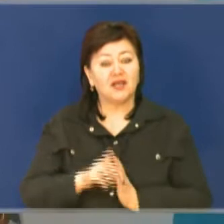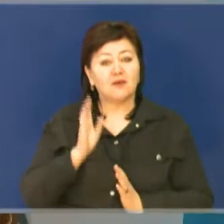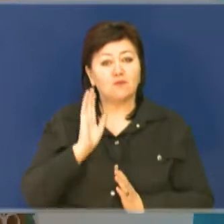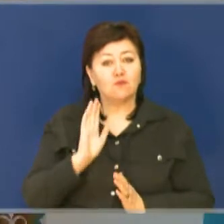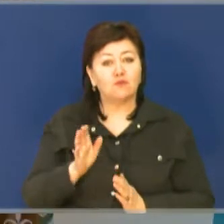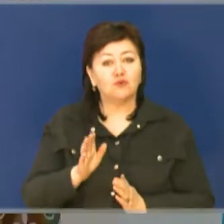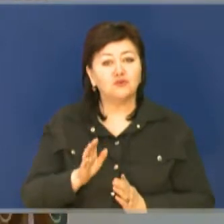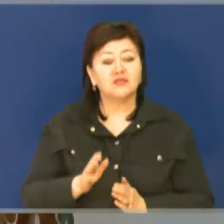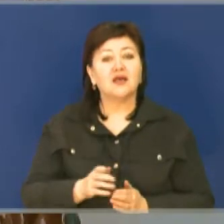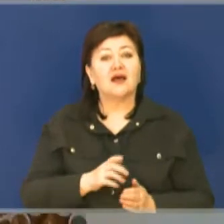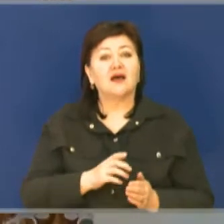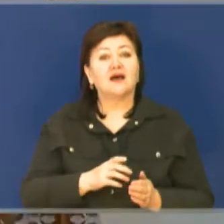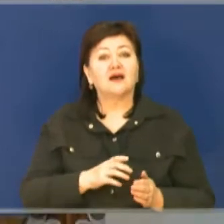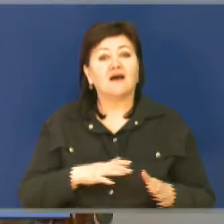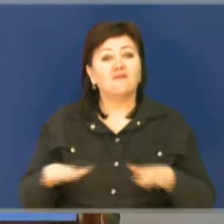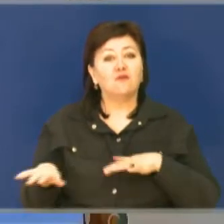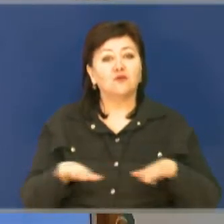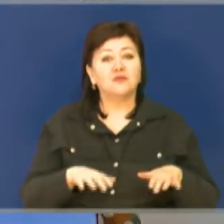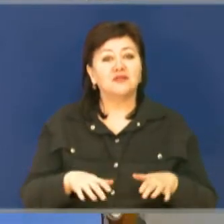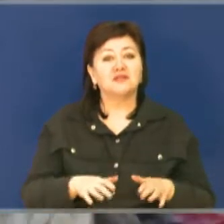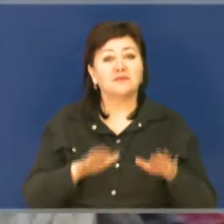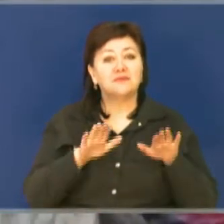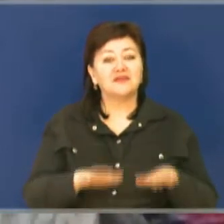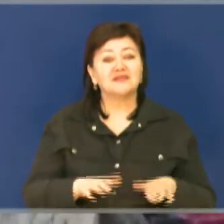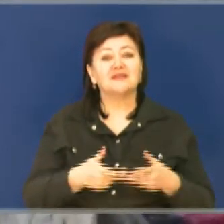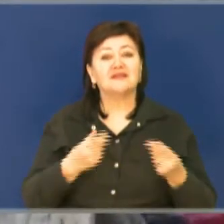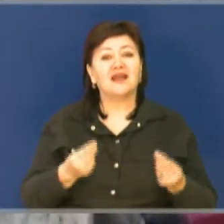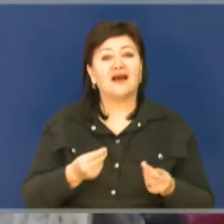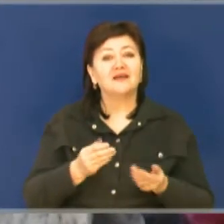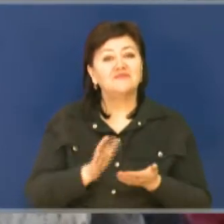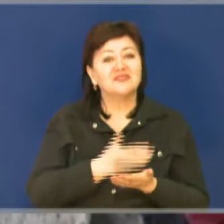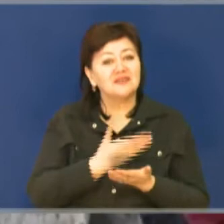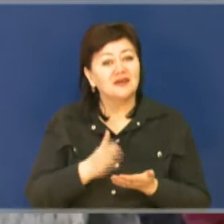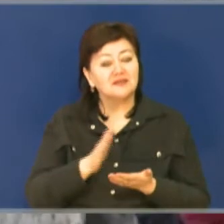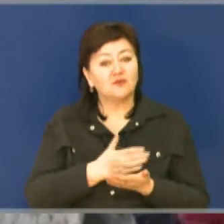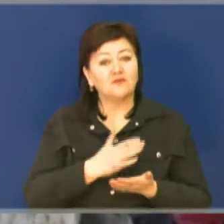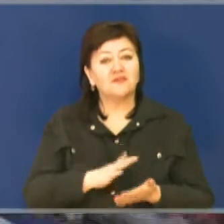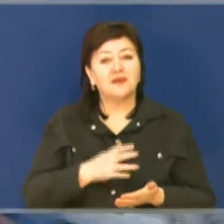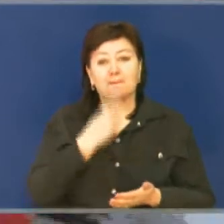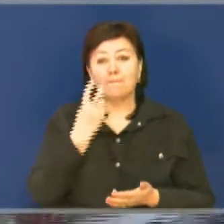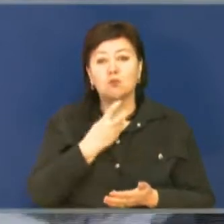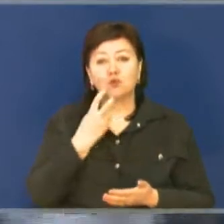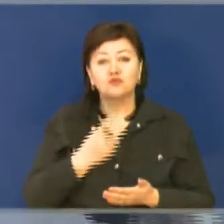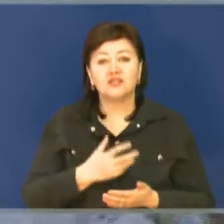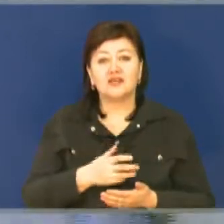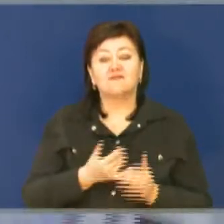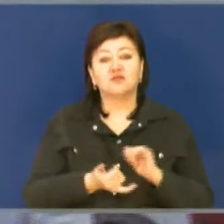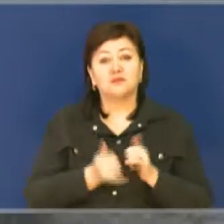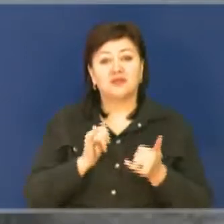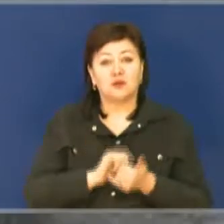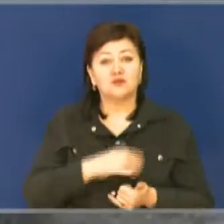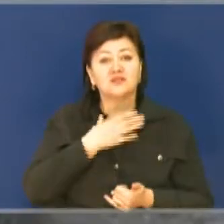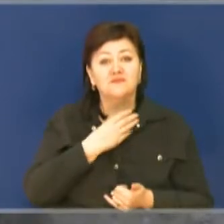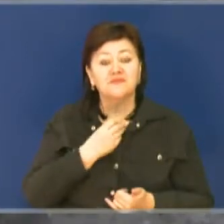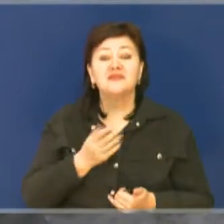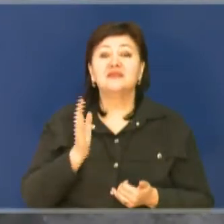установить мусоросортировочную линию в Усть-Каменогорске и Семее производительностью 100 тысяч тонн в год. В настоящее время за счет средств